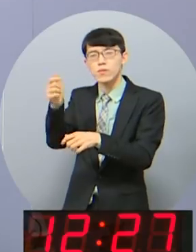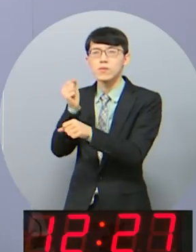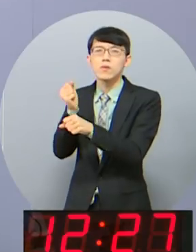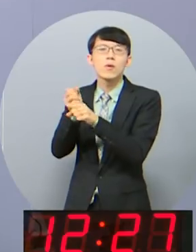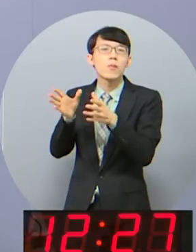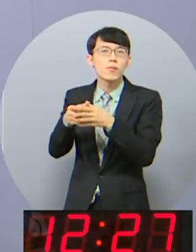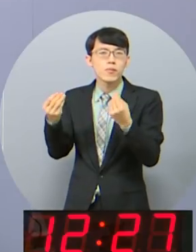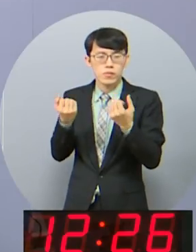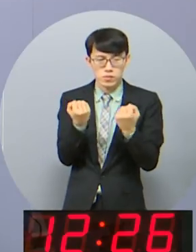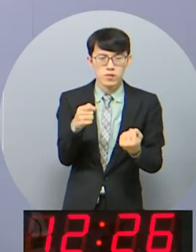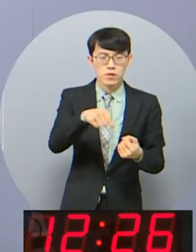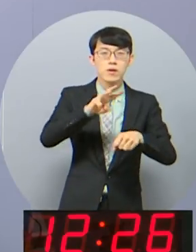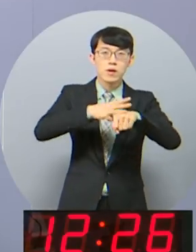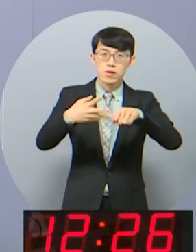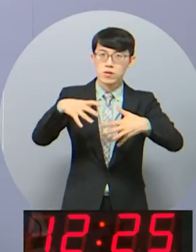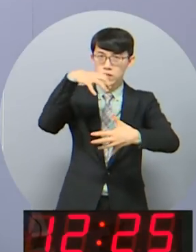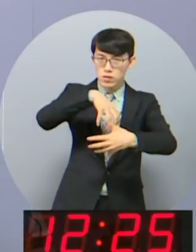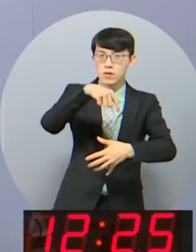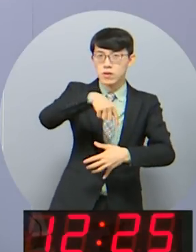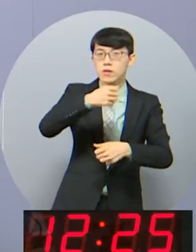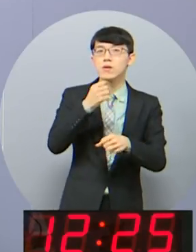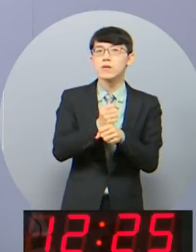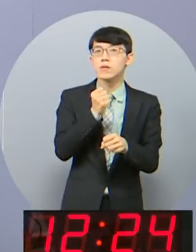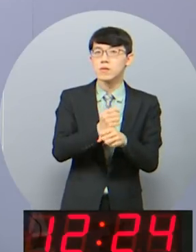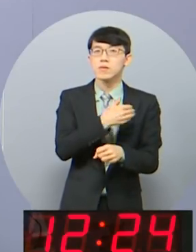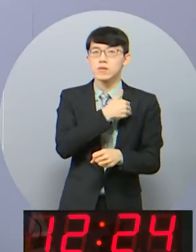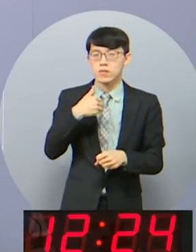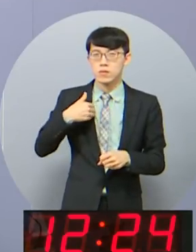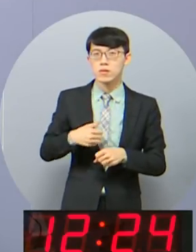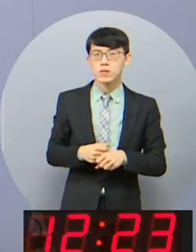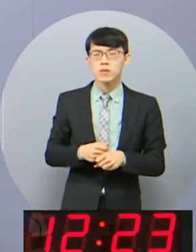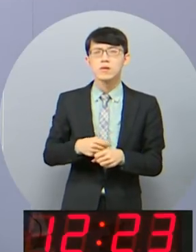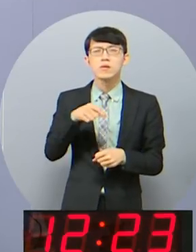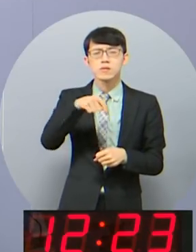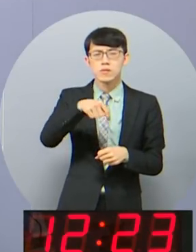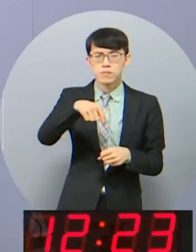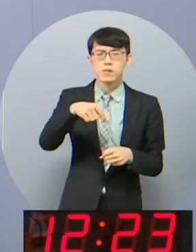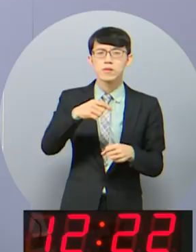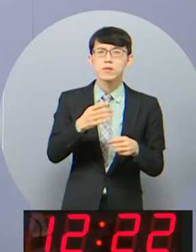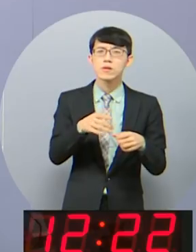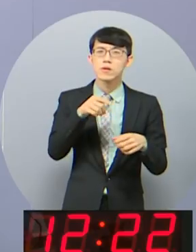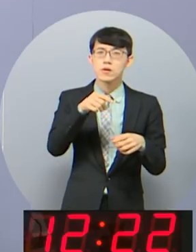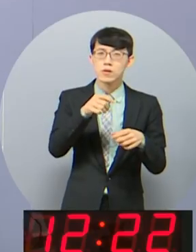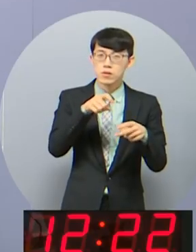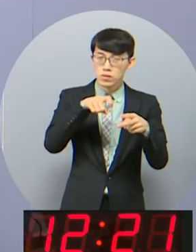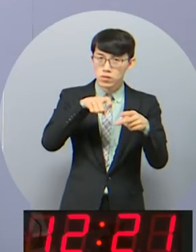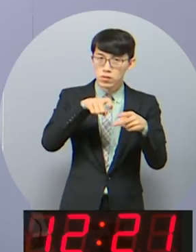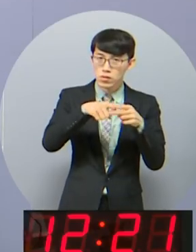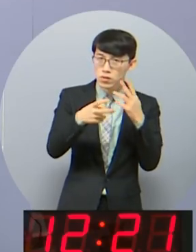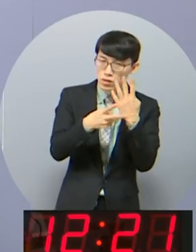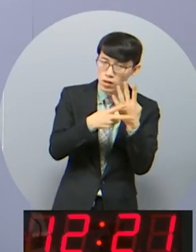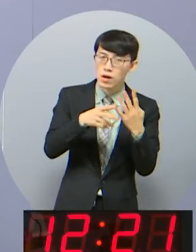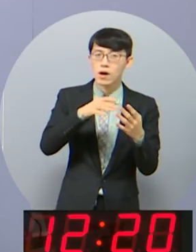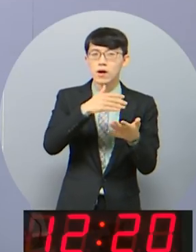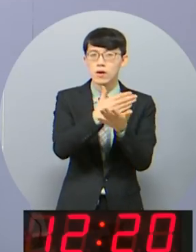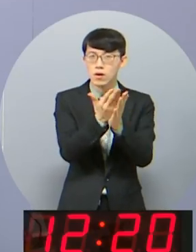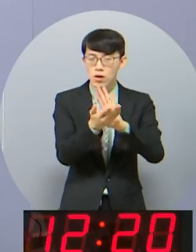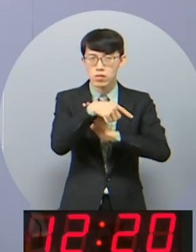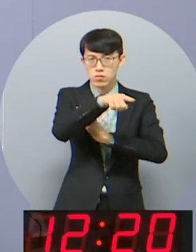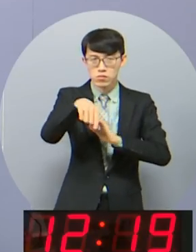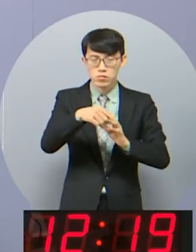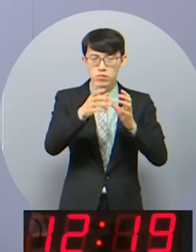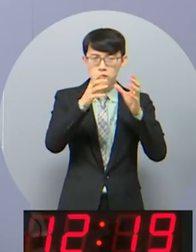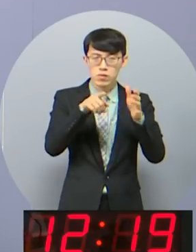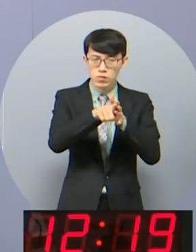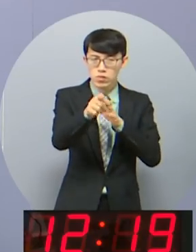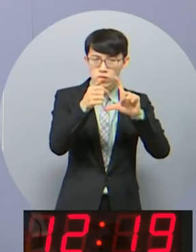展，人口会比进，但是无一个产业区，有一个一路予咱哦，通够来食头路。所以这产业区也